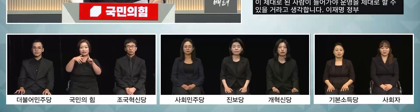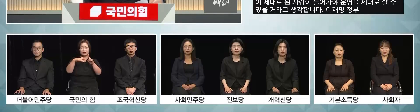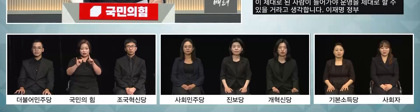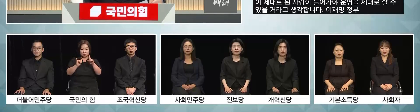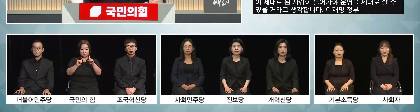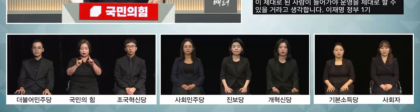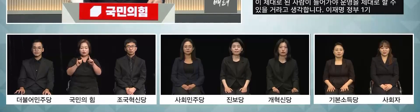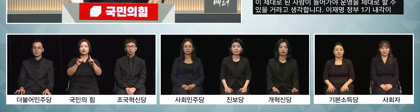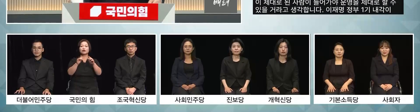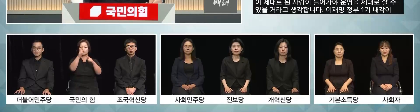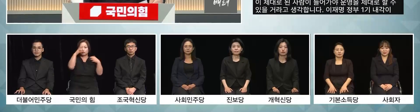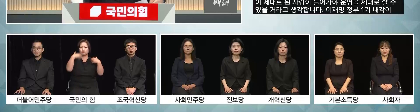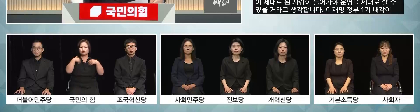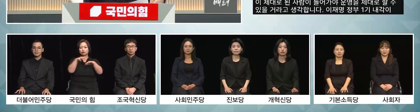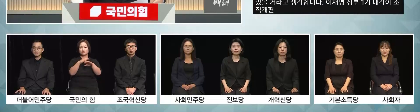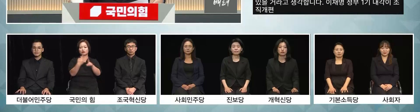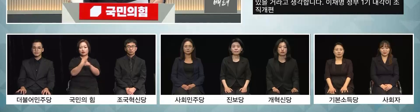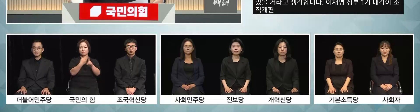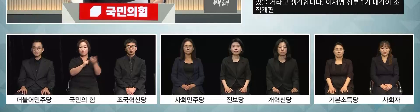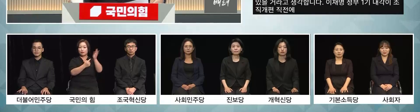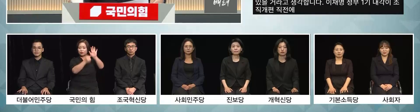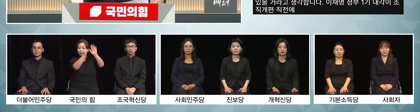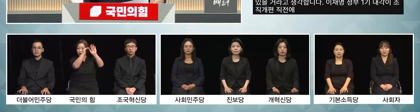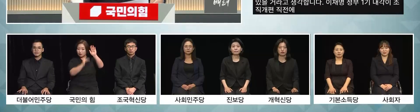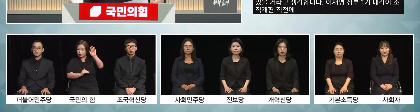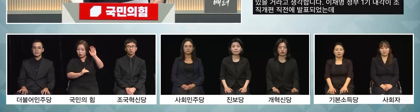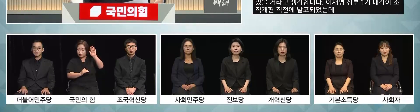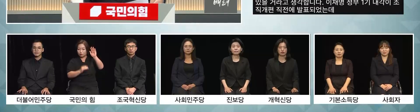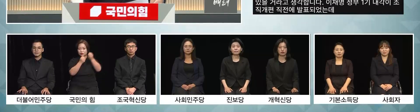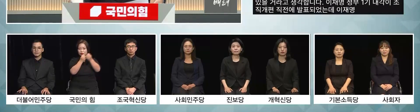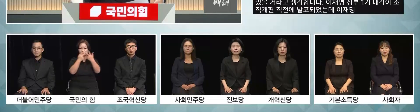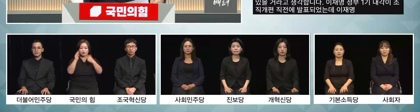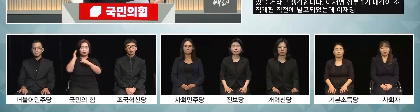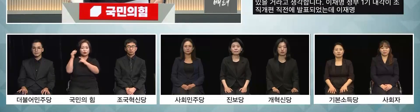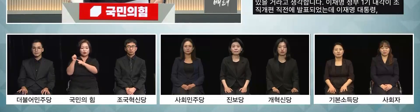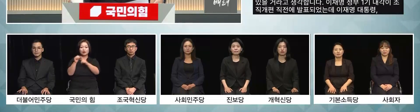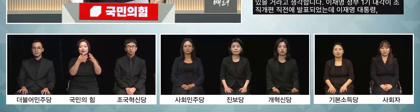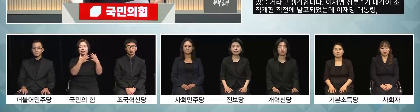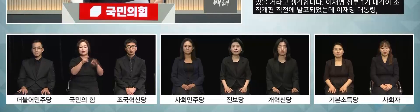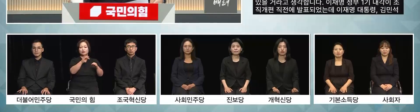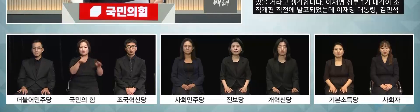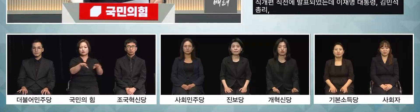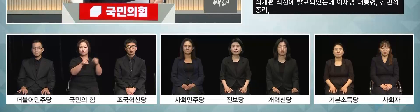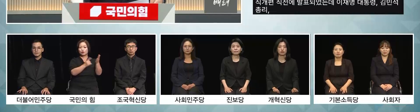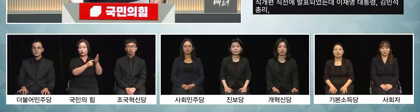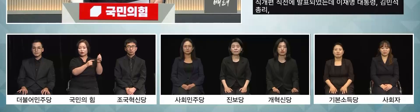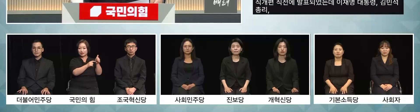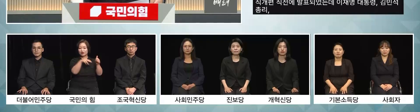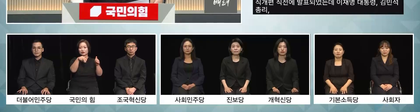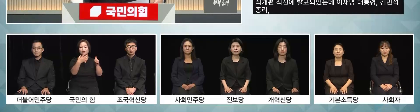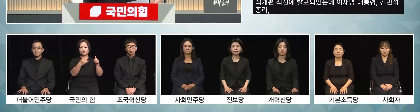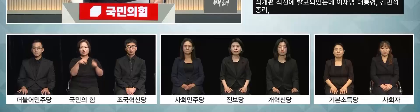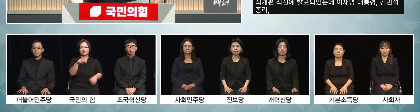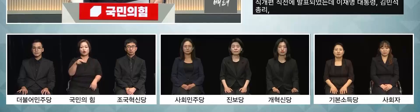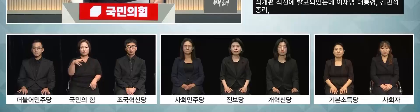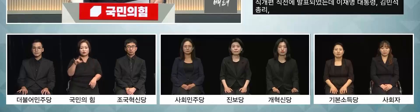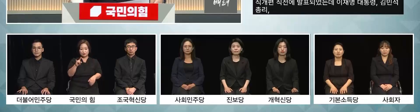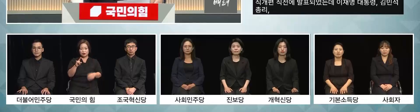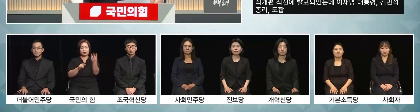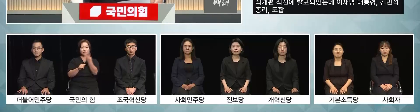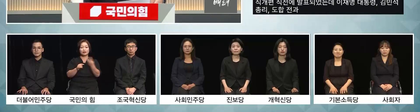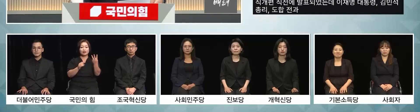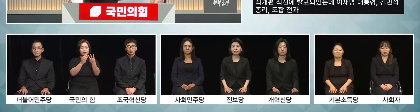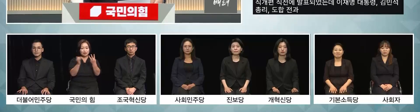개편 직전에 발표되었는데 이재명 대통령, 김민석 총리, 최규진 장관까지 도합 전과